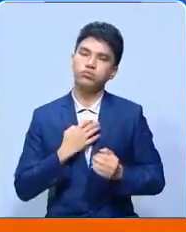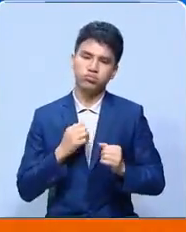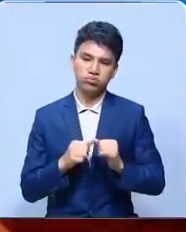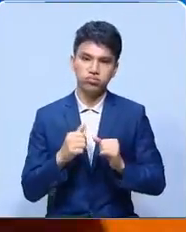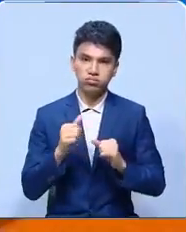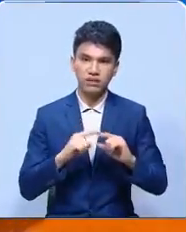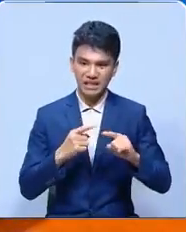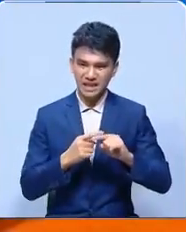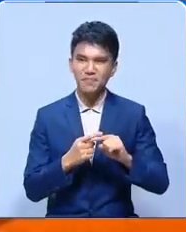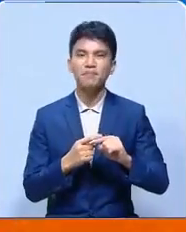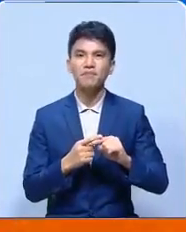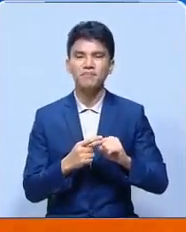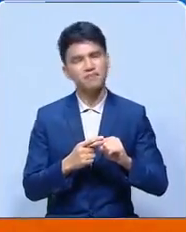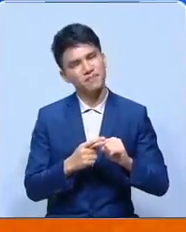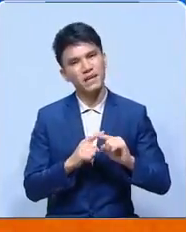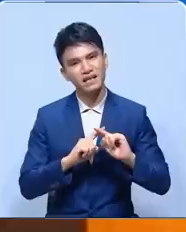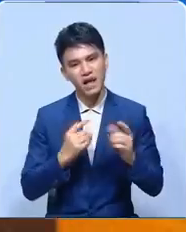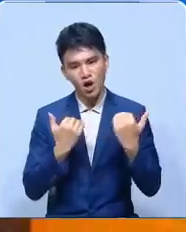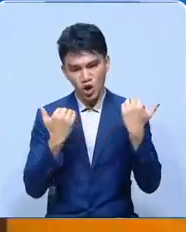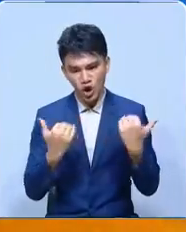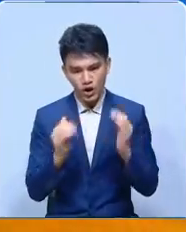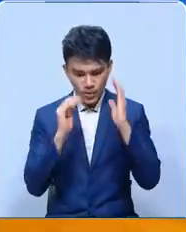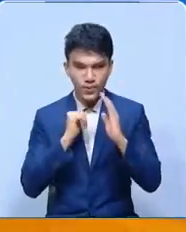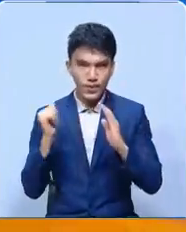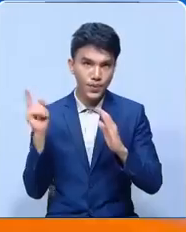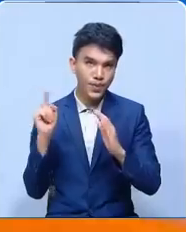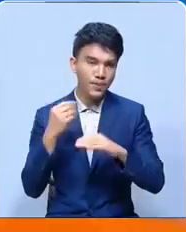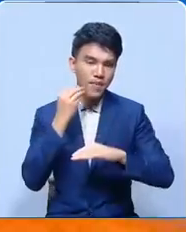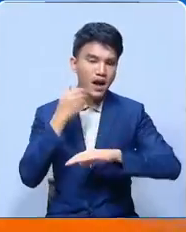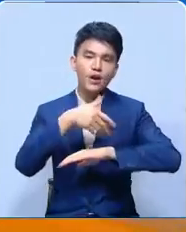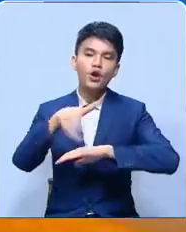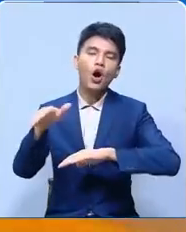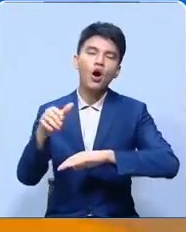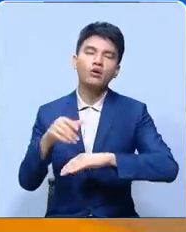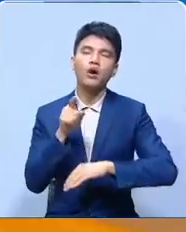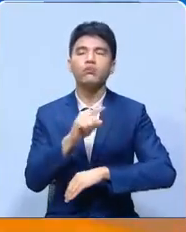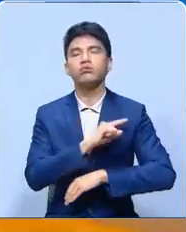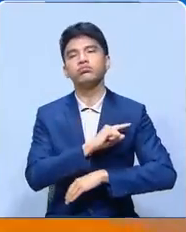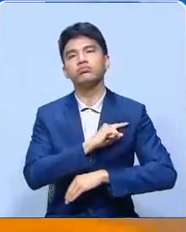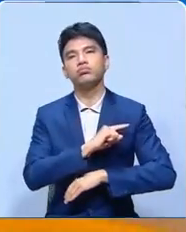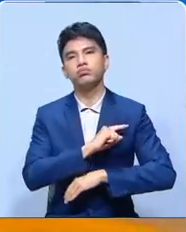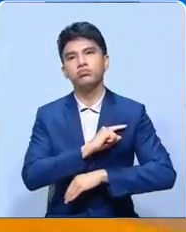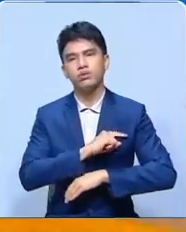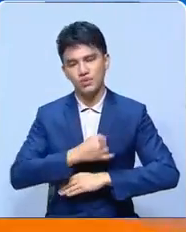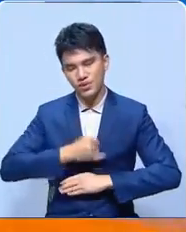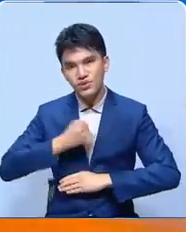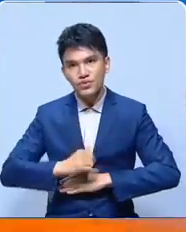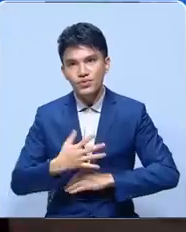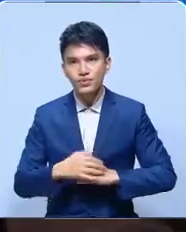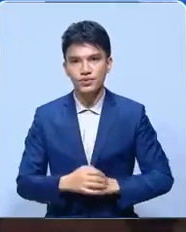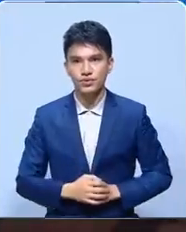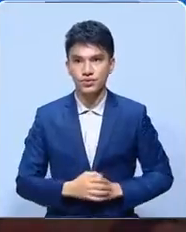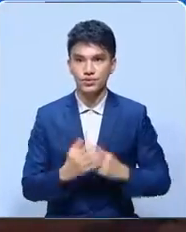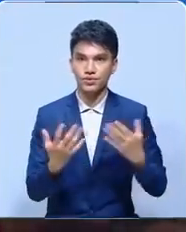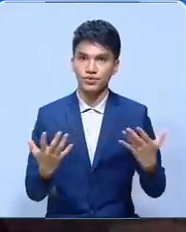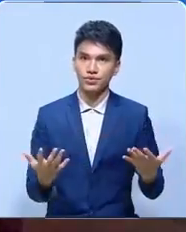บาดเจ็บก็รักษาไปแต่พอมันไปทำคนอื่นน่ะนอกบ้านน่ะก็ตามไปชดไปใช้ให้เขากันไม่จบไม่สิ้นน่ะจะยังไงอ่ะมัน